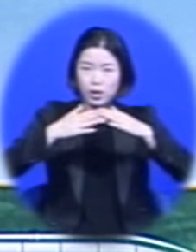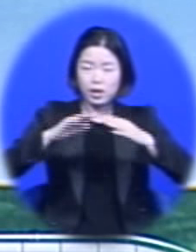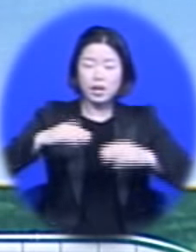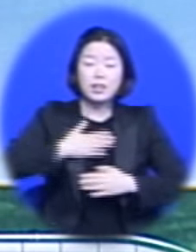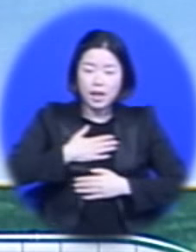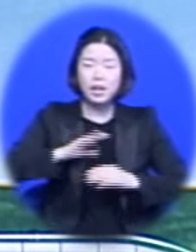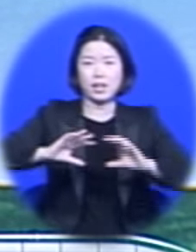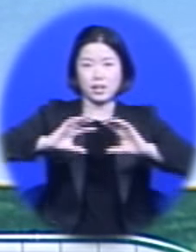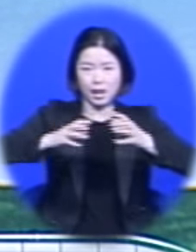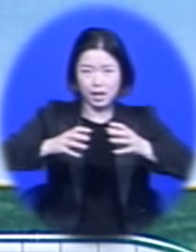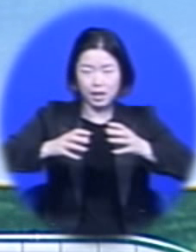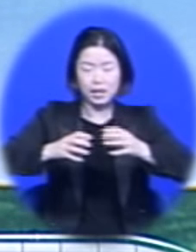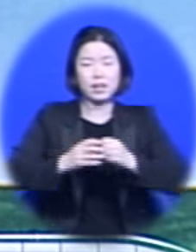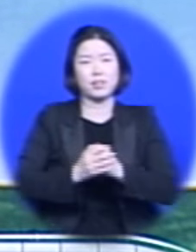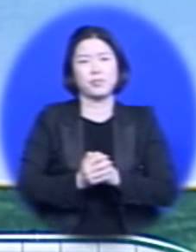나라.